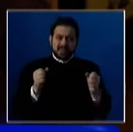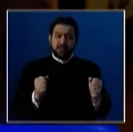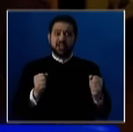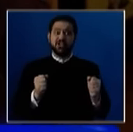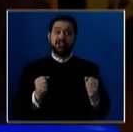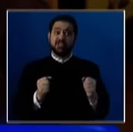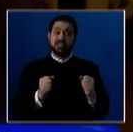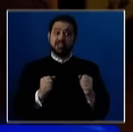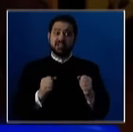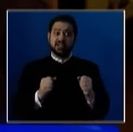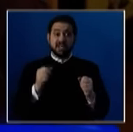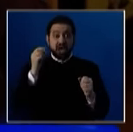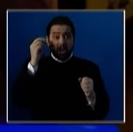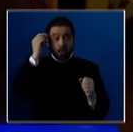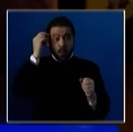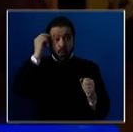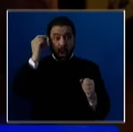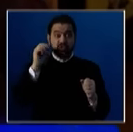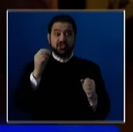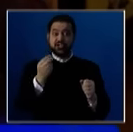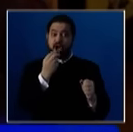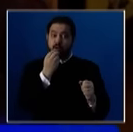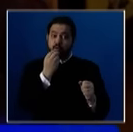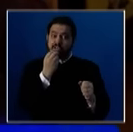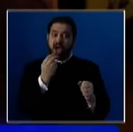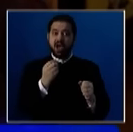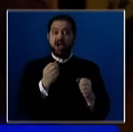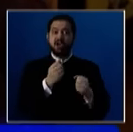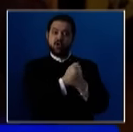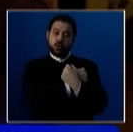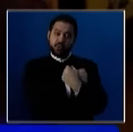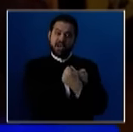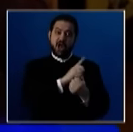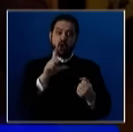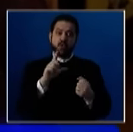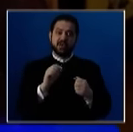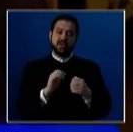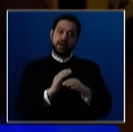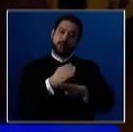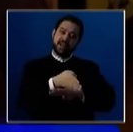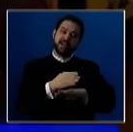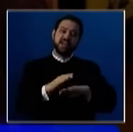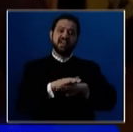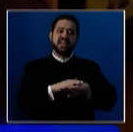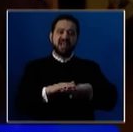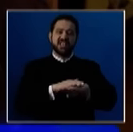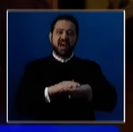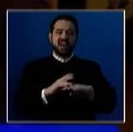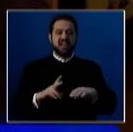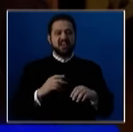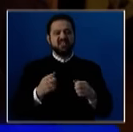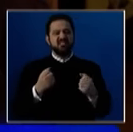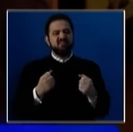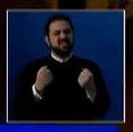cunoaște mai bine pe Dumnezeu și de a gusta iubirea Lui. Altfel decât prin iertare, este foarte